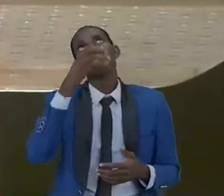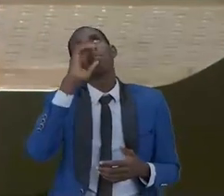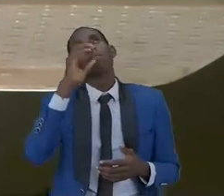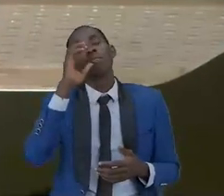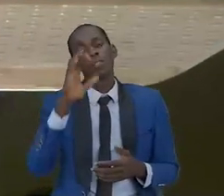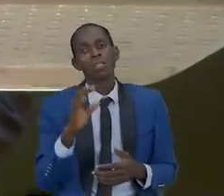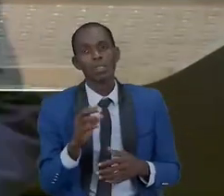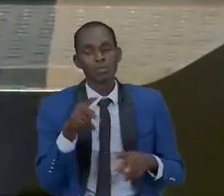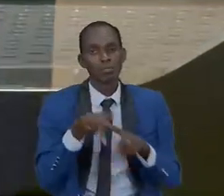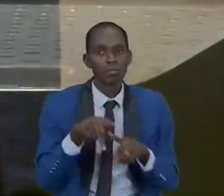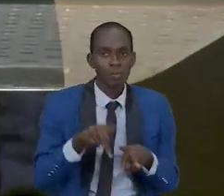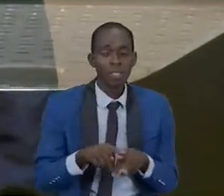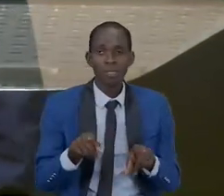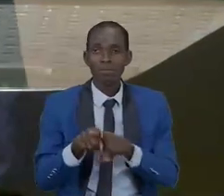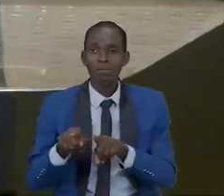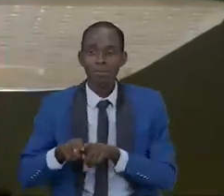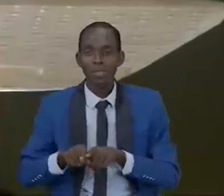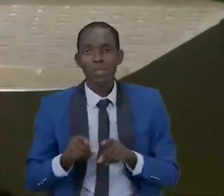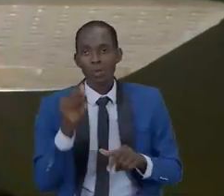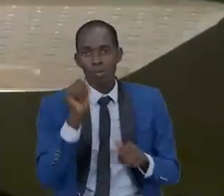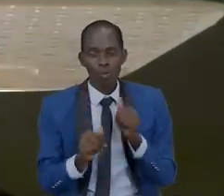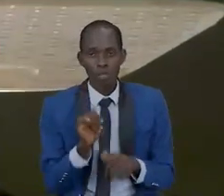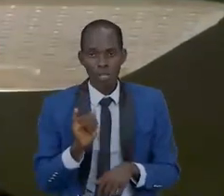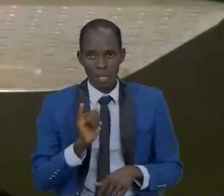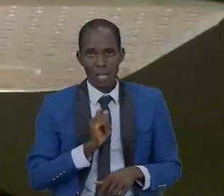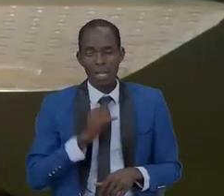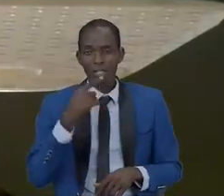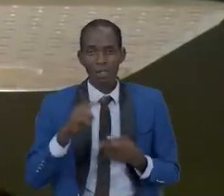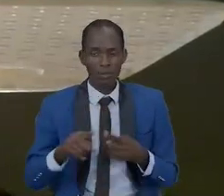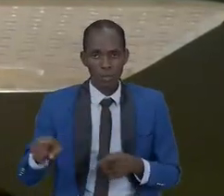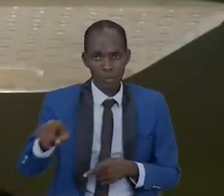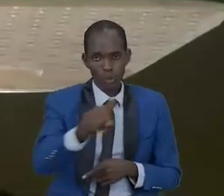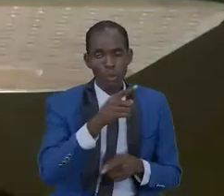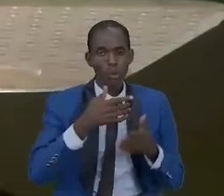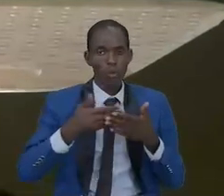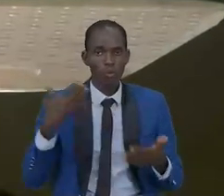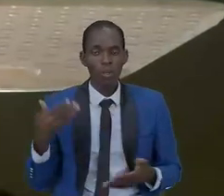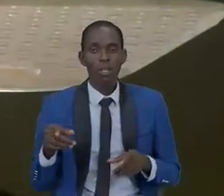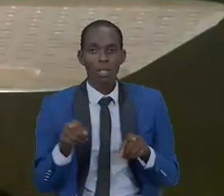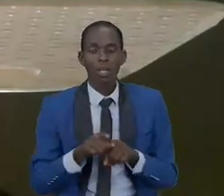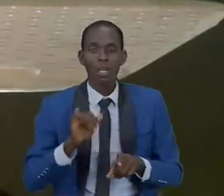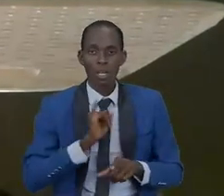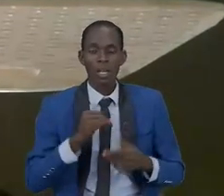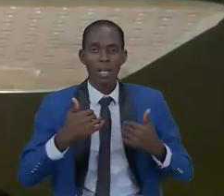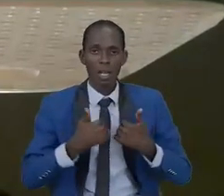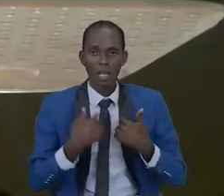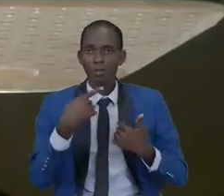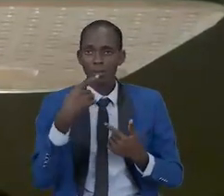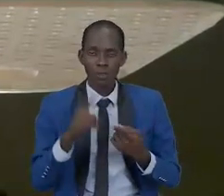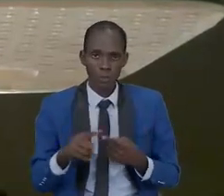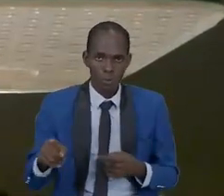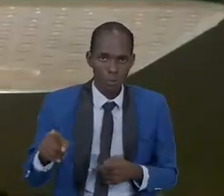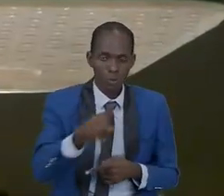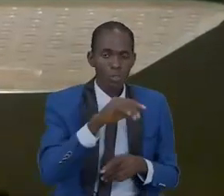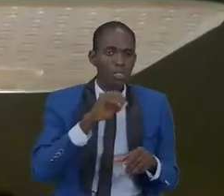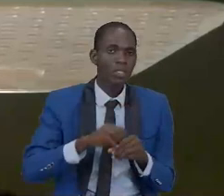les choses semblables je vous dis d'avance comme je l'avais je l'ai déjà dit